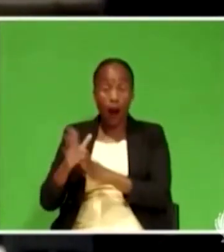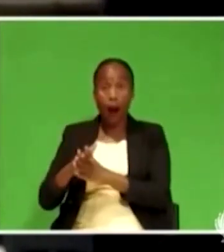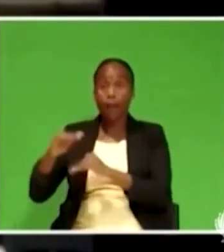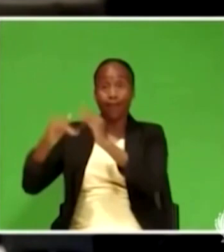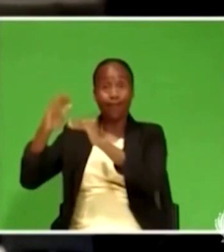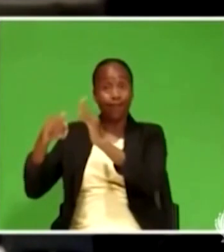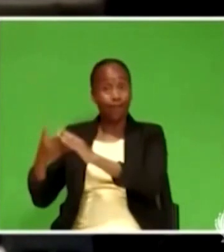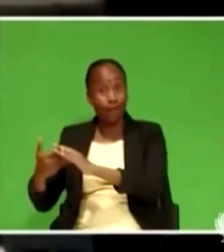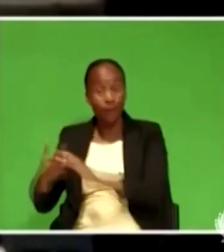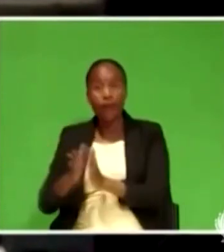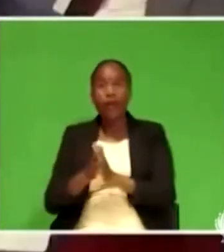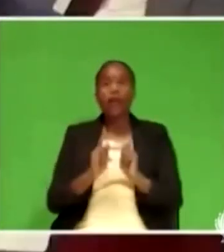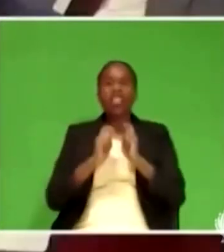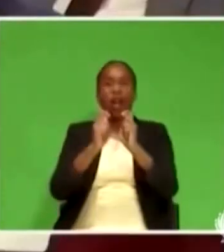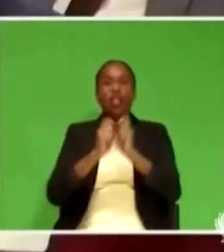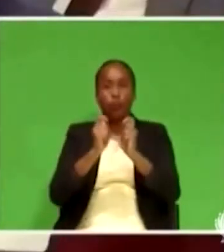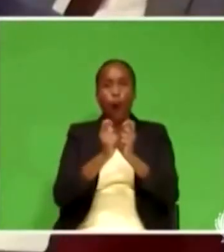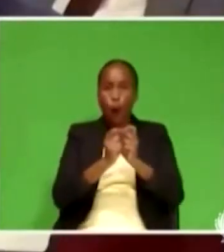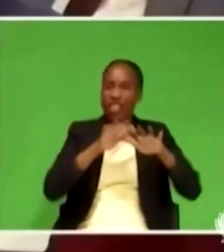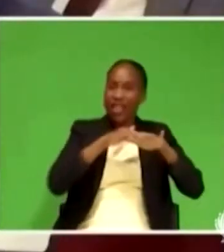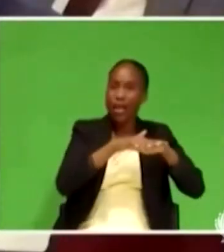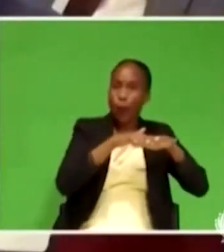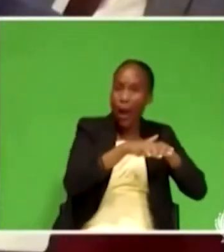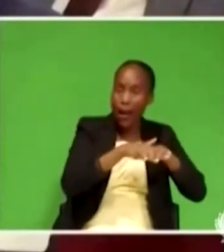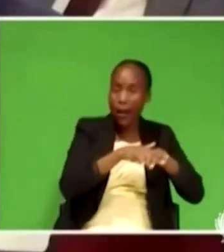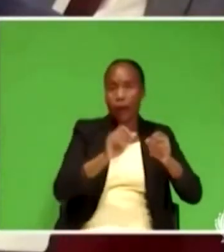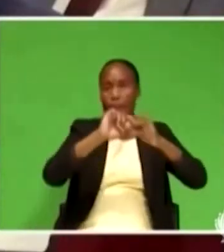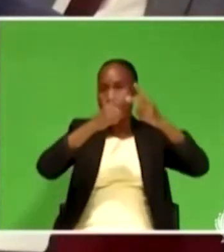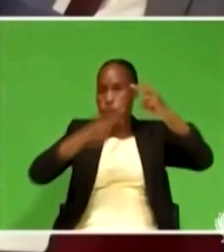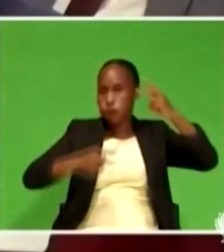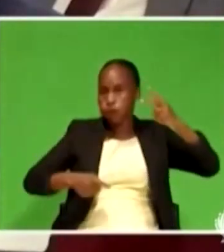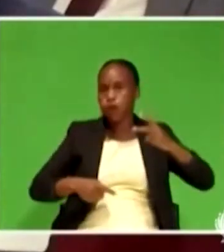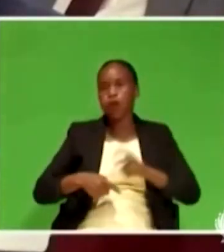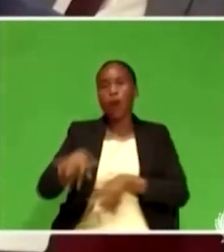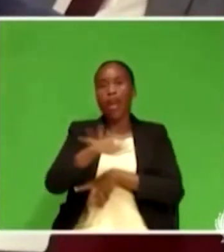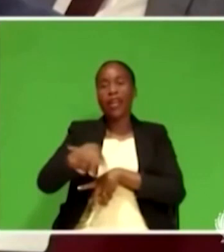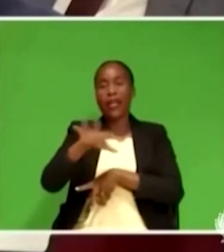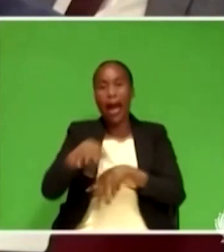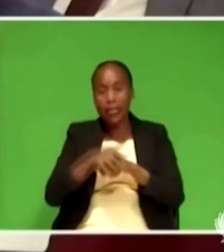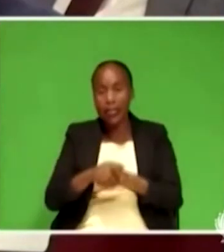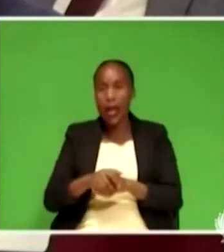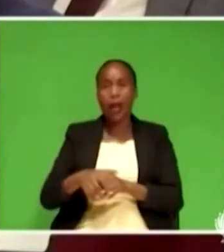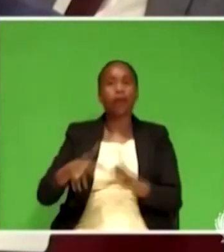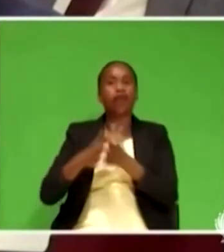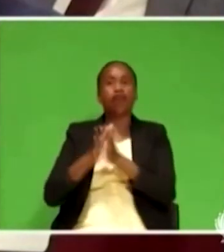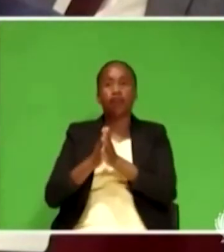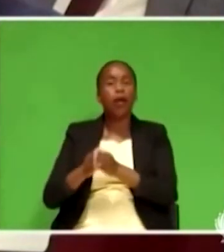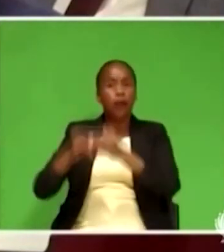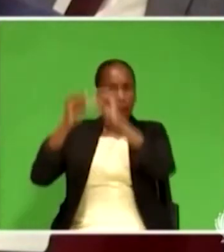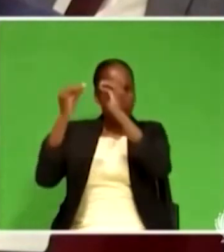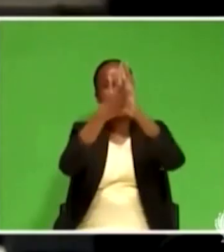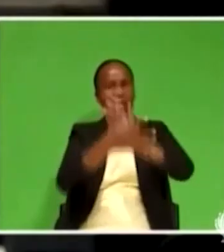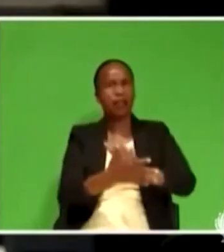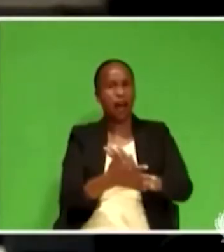للمياه وشبكه النقل وعدد من المجالات والمرافق الاخرى التي تدعم حياه